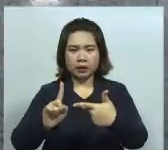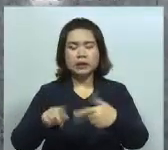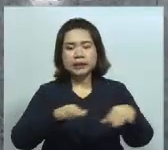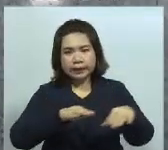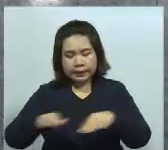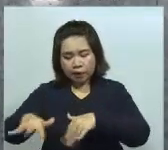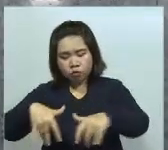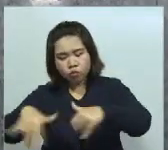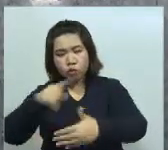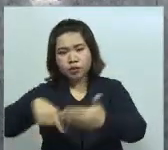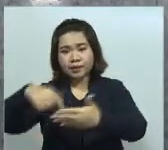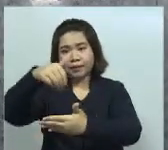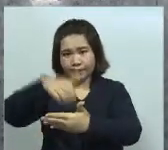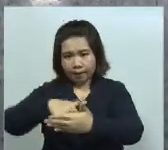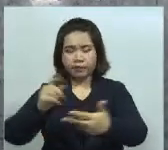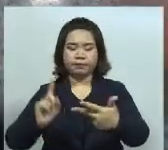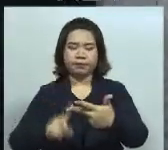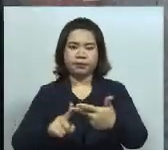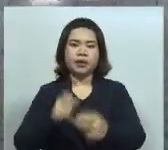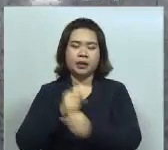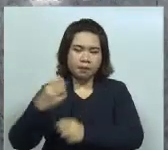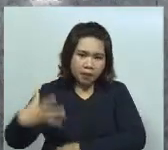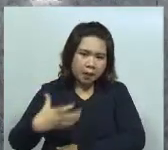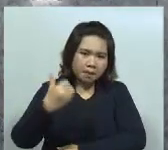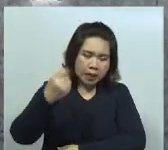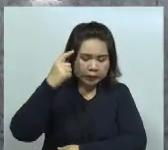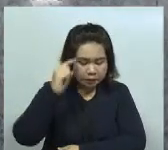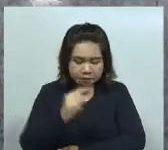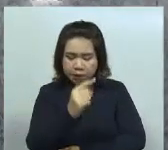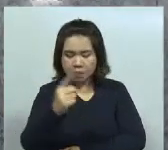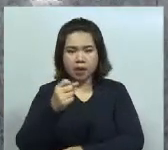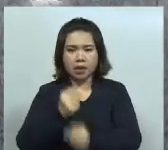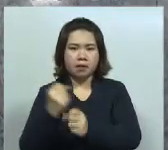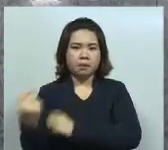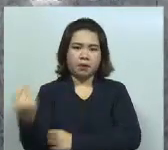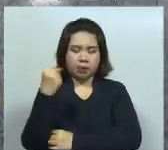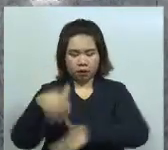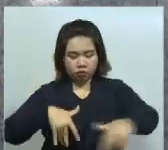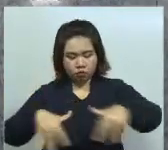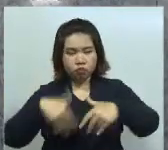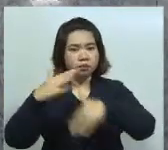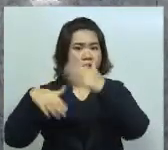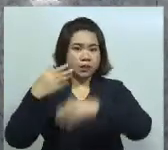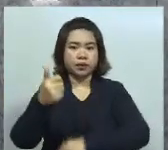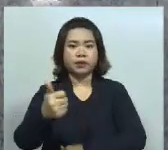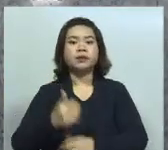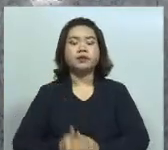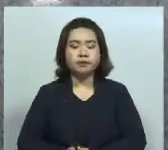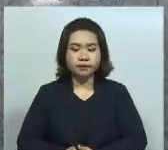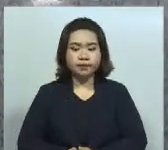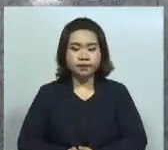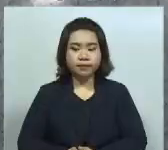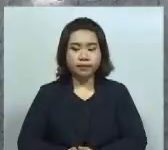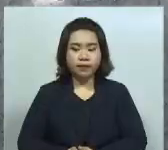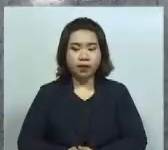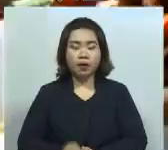ดับท้องถิ่นและส่วนที่3ก็จะสร้างการเมืองที่สร้างสรรค์และเข้มแข็งเพื่อพัฒนาคุณภาพของประชาชนให้ดีขึ้นและหลัง